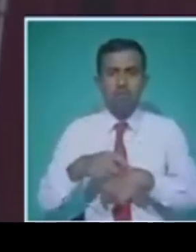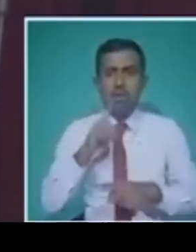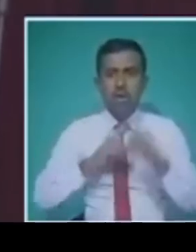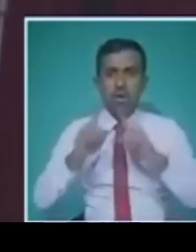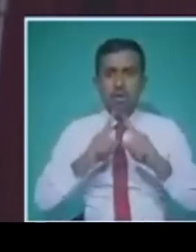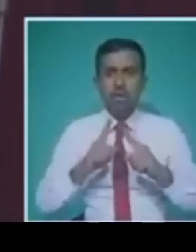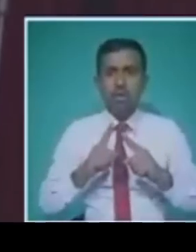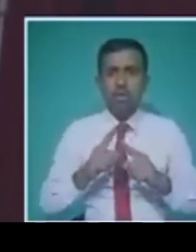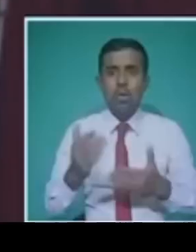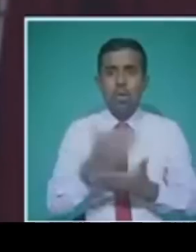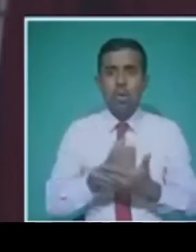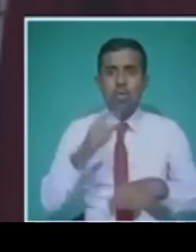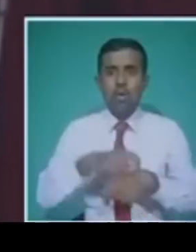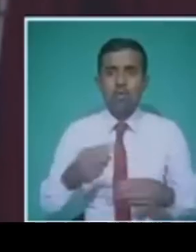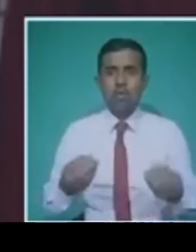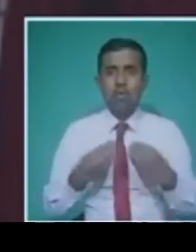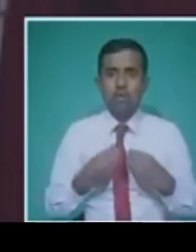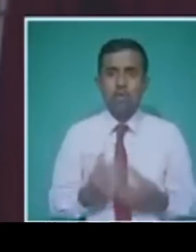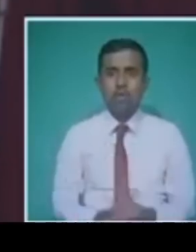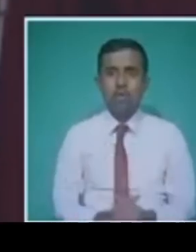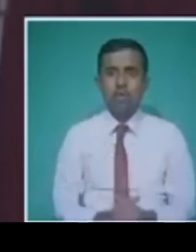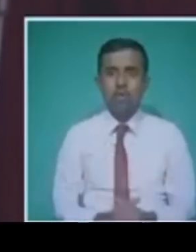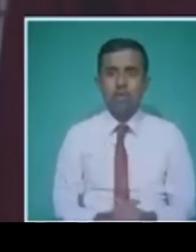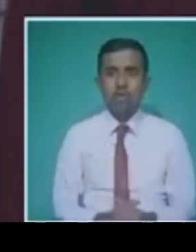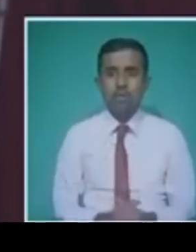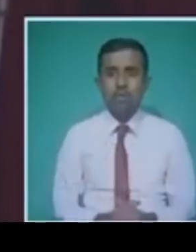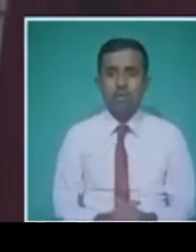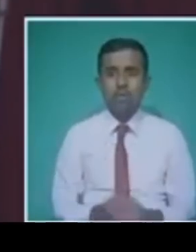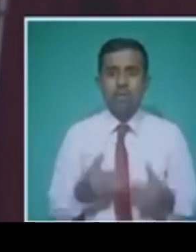ஐயா. சும்மா நீங்க கதைச்சா